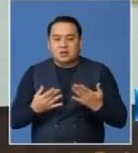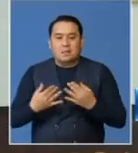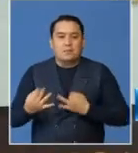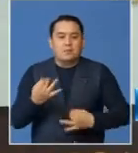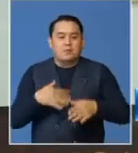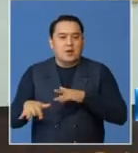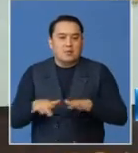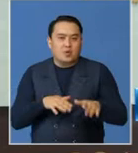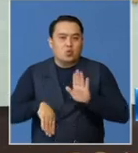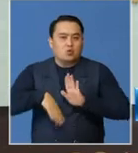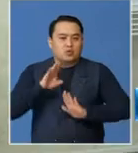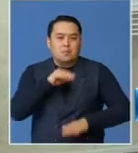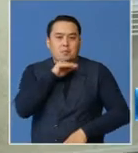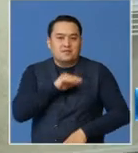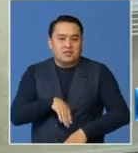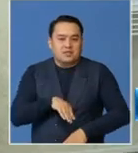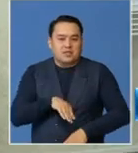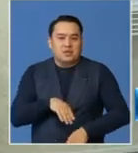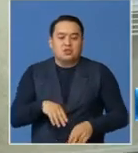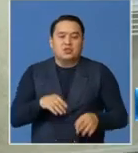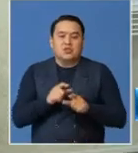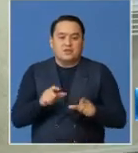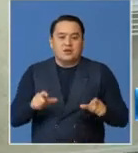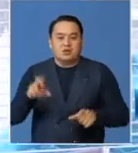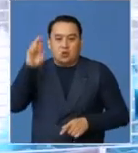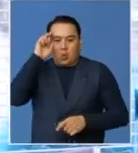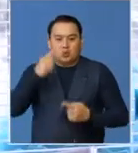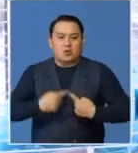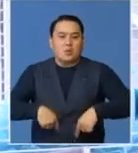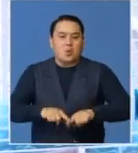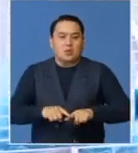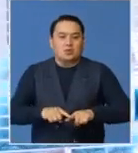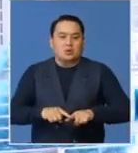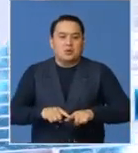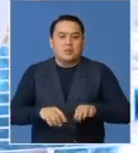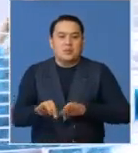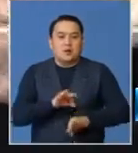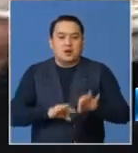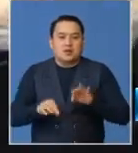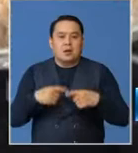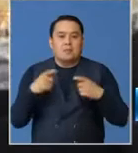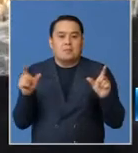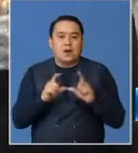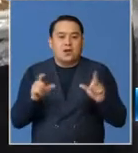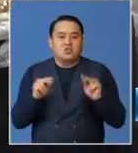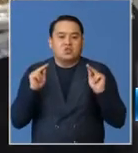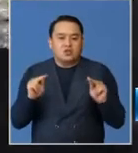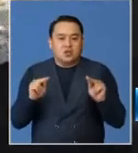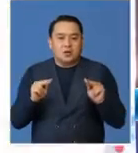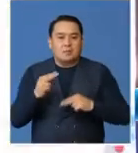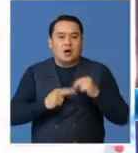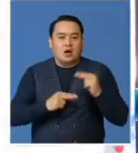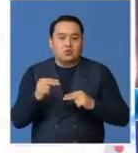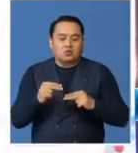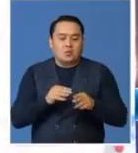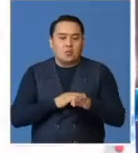по повышению уровня профессионализма и человечности госработников. Один из таких проектов – магазины честности, где все построено